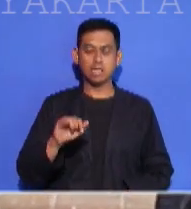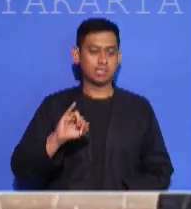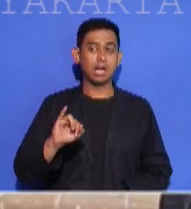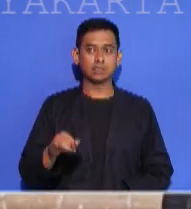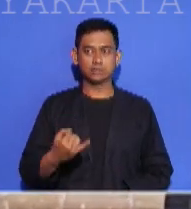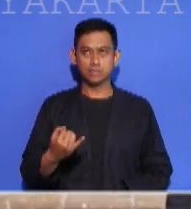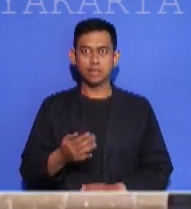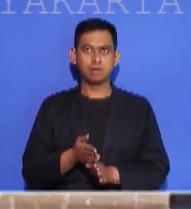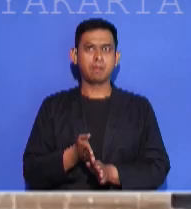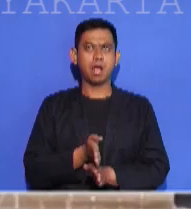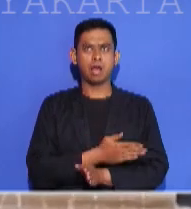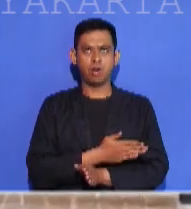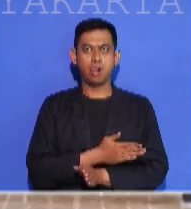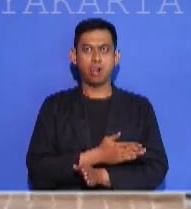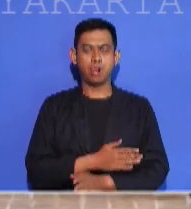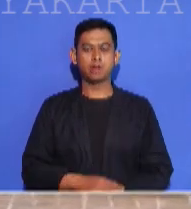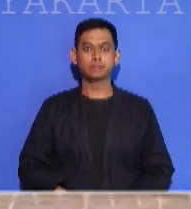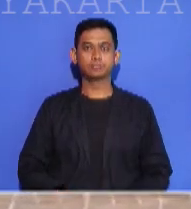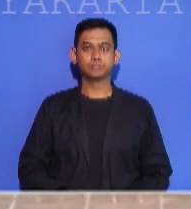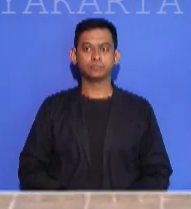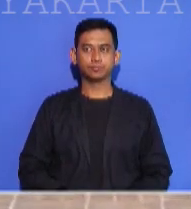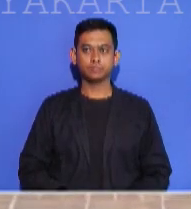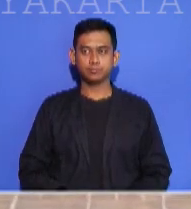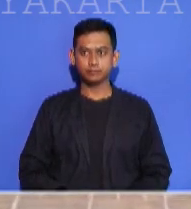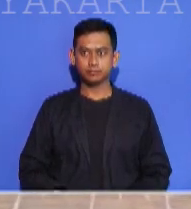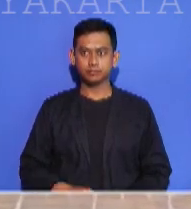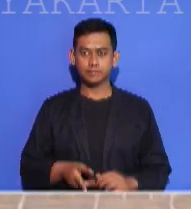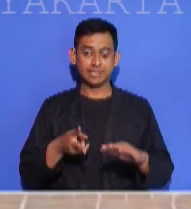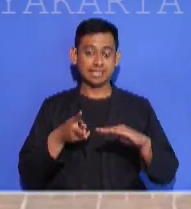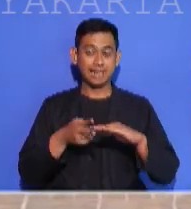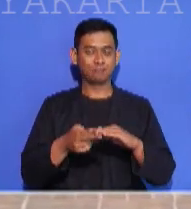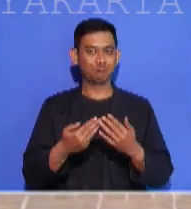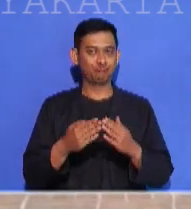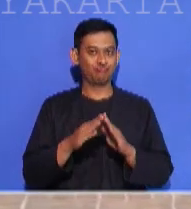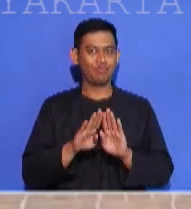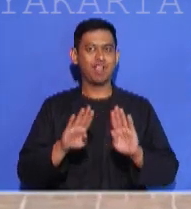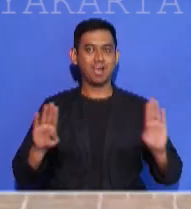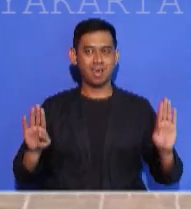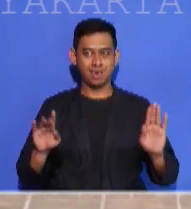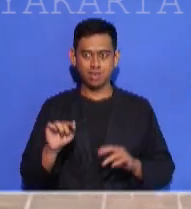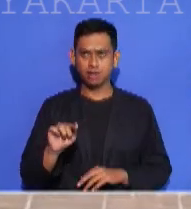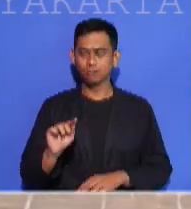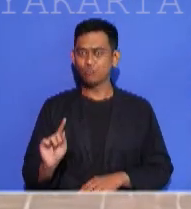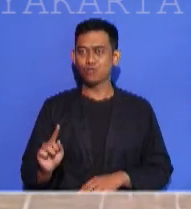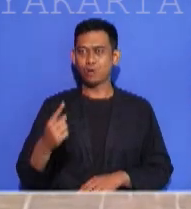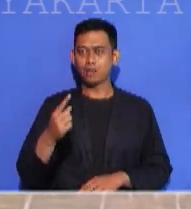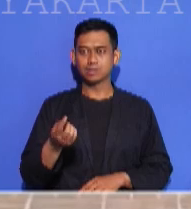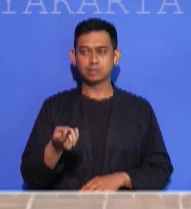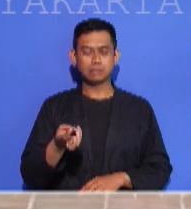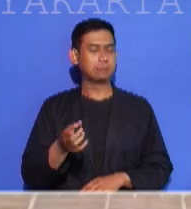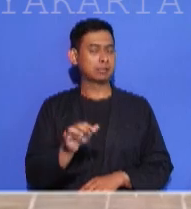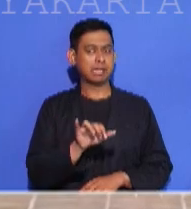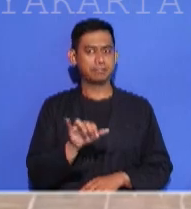awalan. Peresmian ini mungkin dikatakan mudah, bisa mudah, dikatakan sulit juga sulit.